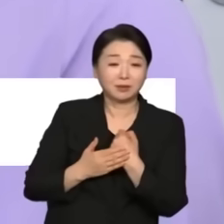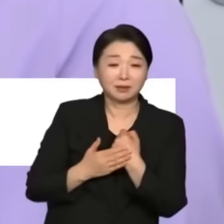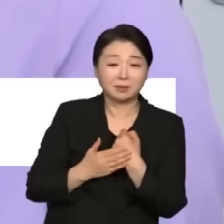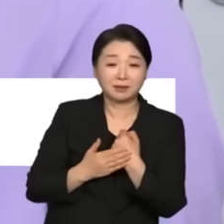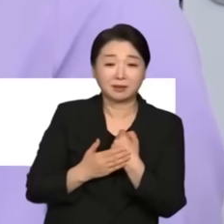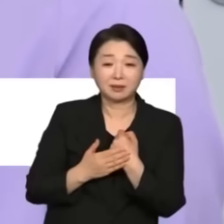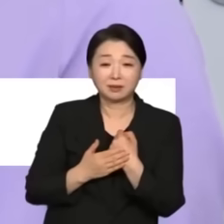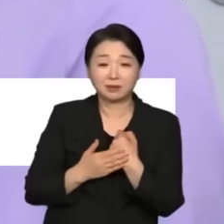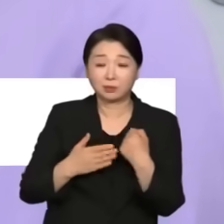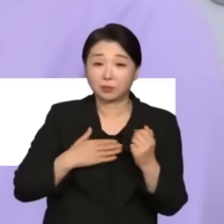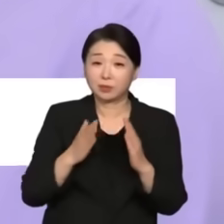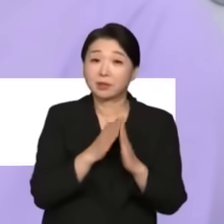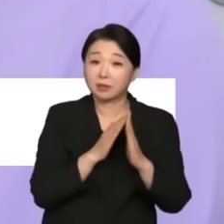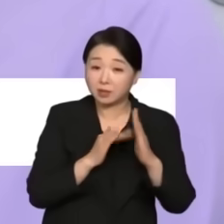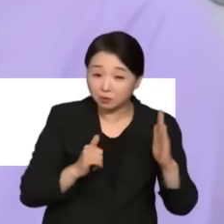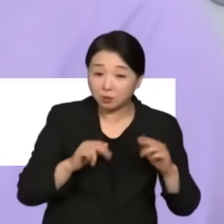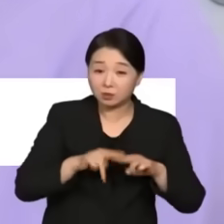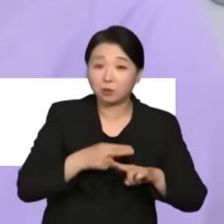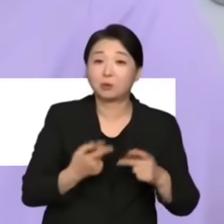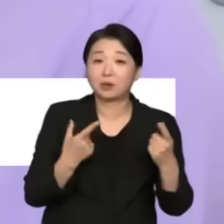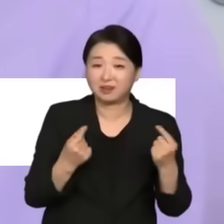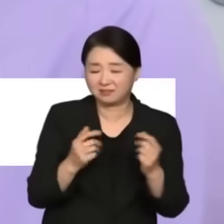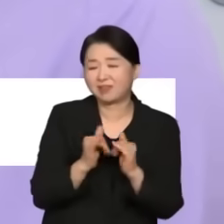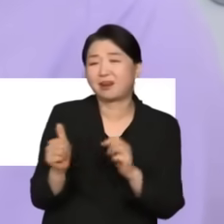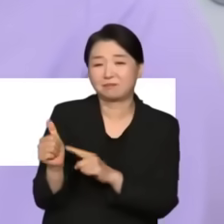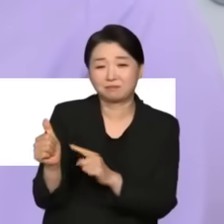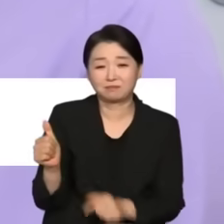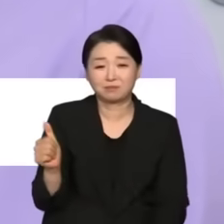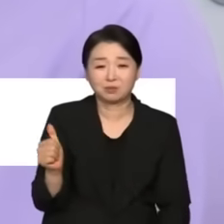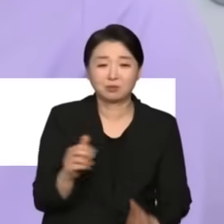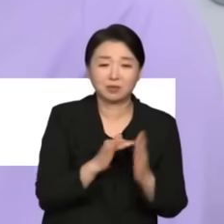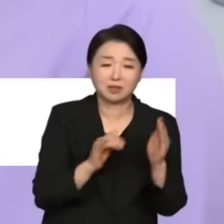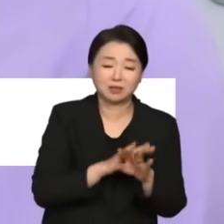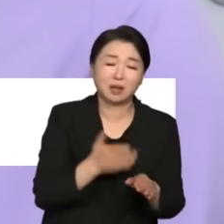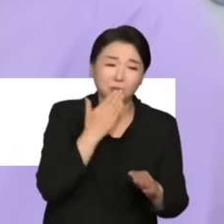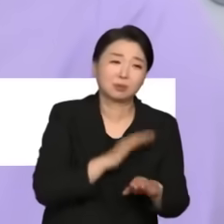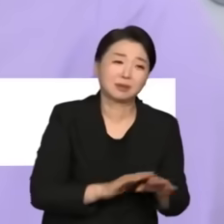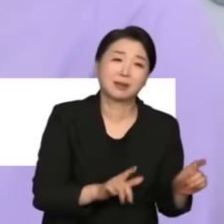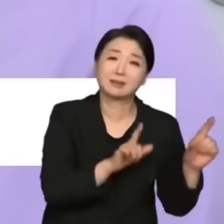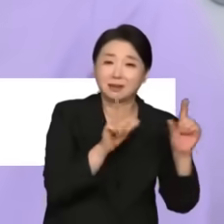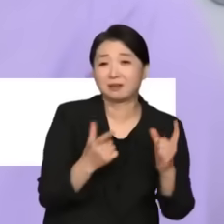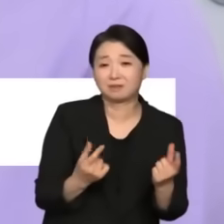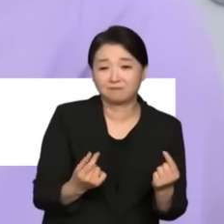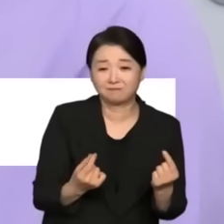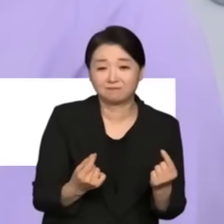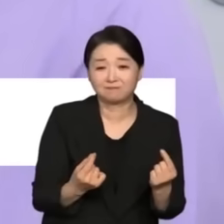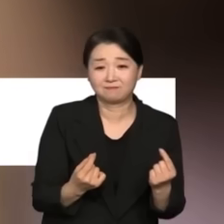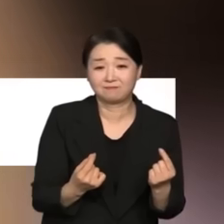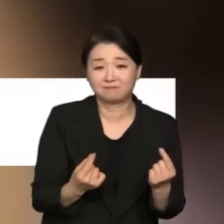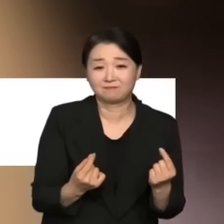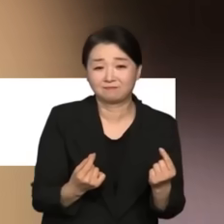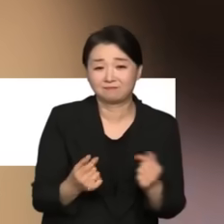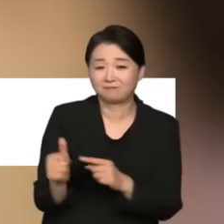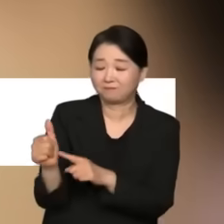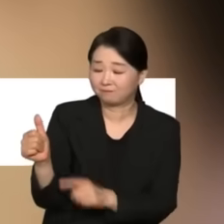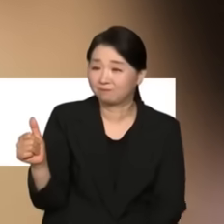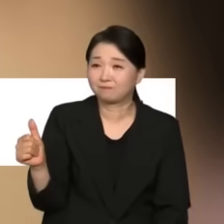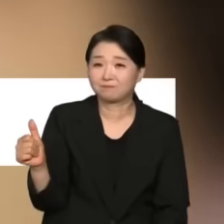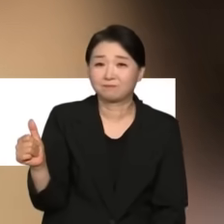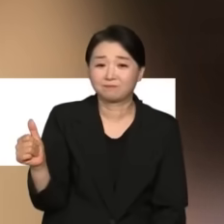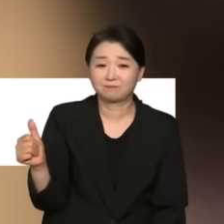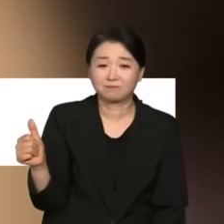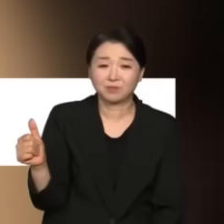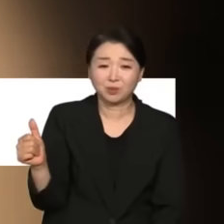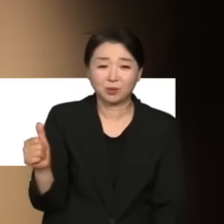모장네 우리 가족은 선물 우리 가족은 잘 먹고 잘 사는데 사무 장님은 계속 다른